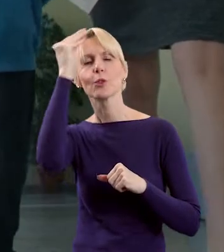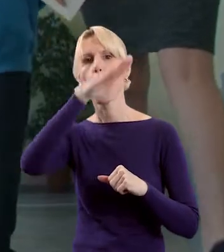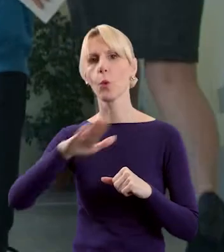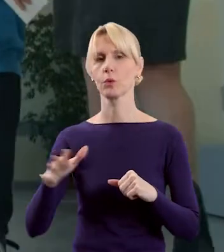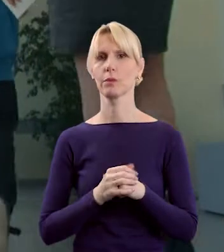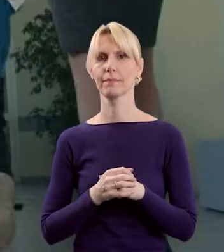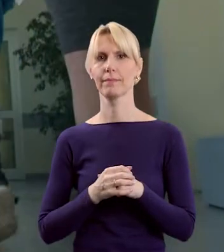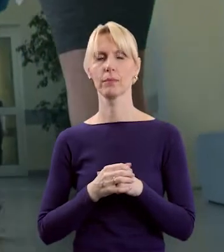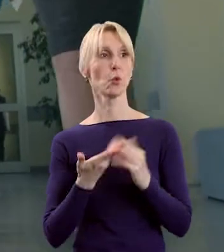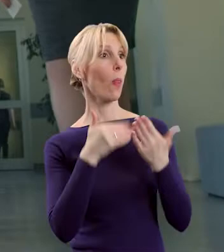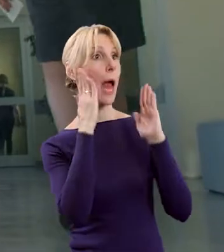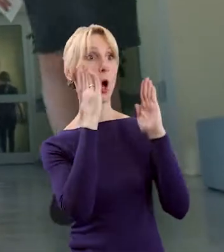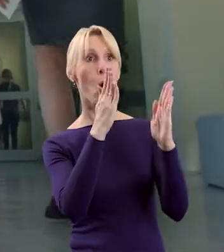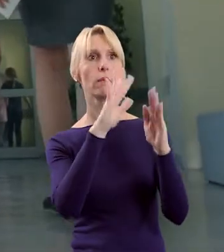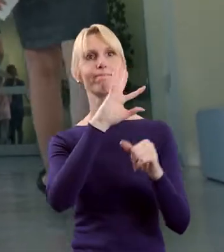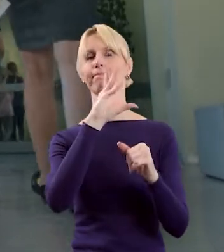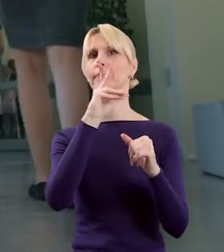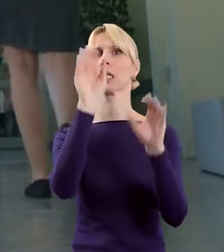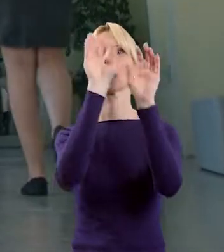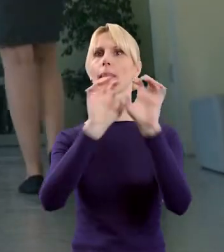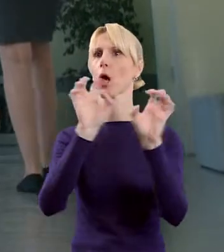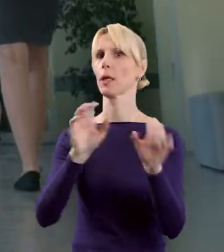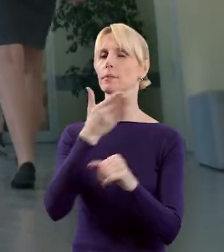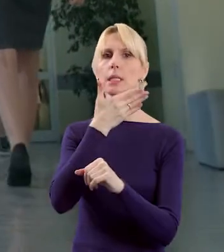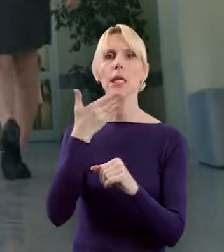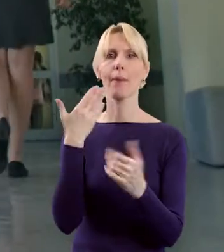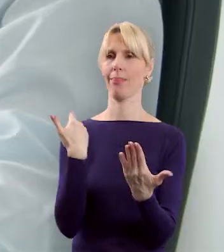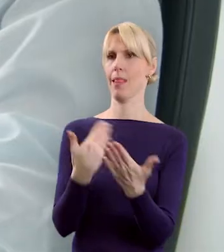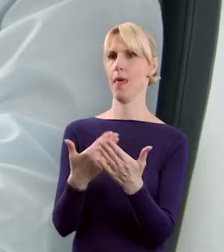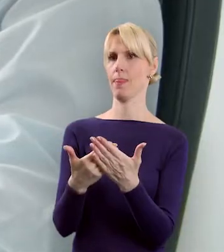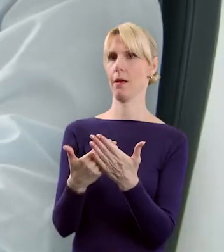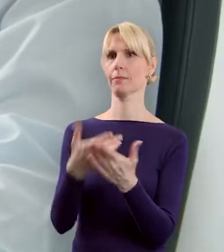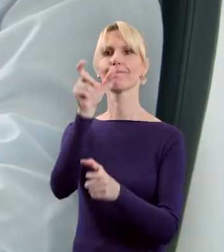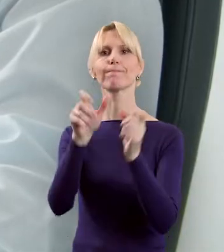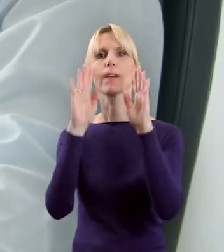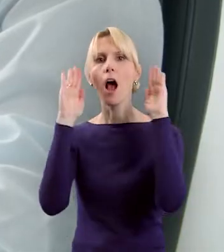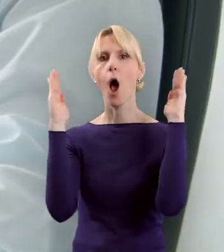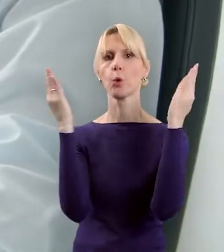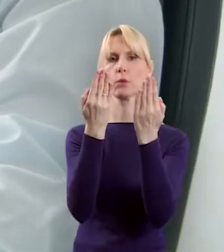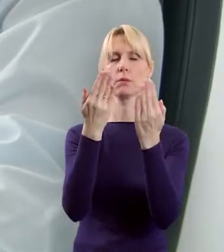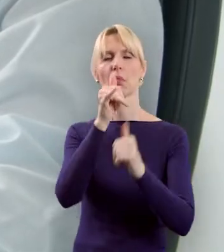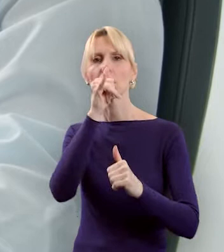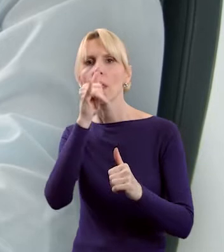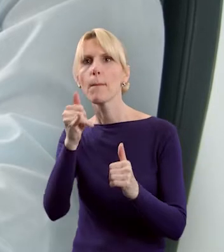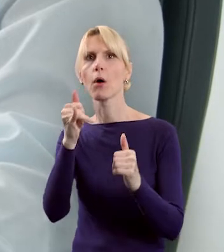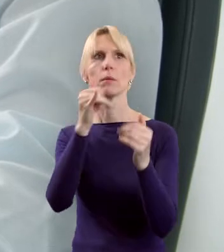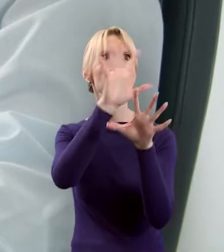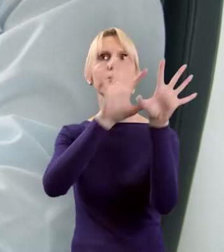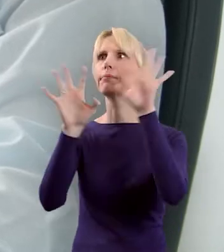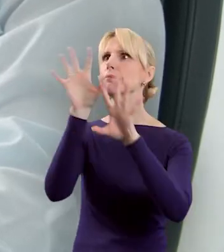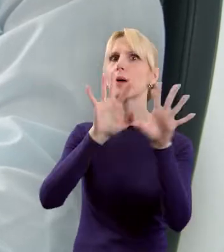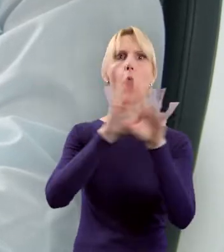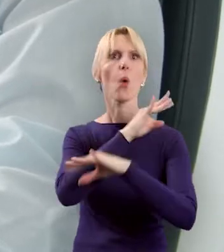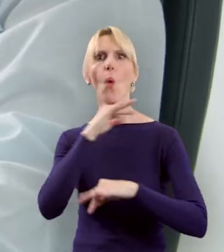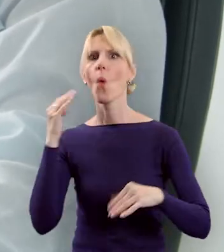nie mamy na korytarzach pięknych dekoracji. Chociażby dlatego, że autyści nie mogą przebywać w pomieszczeniach, w których jest za